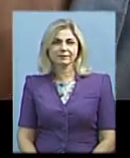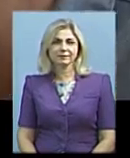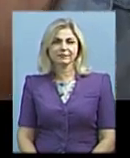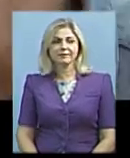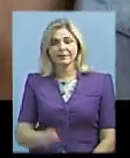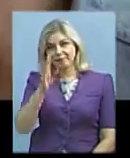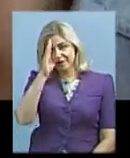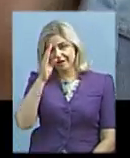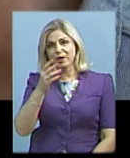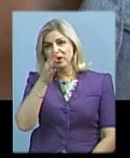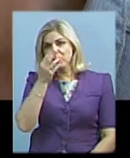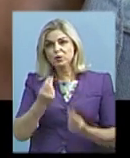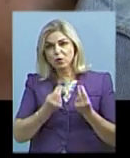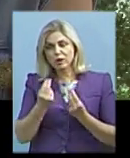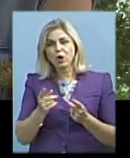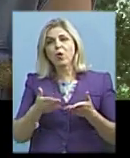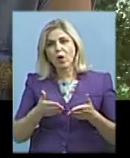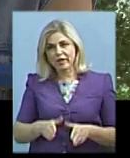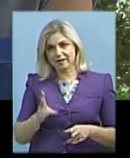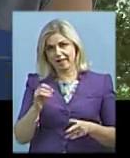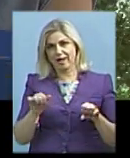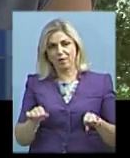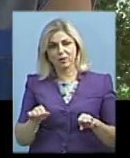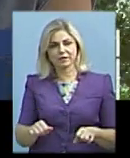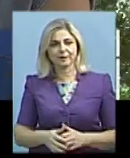Байкер жартує, народився на мотоциклі.